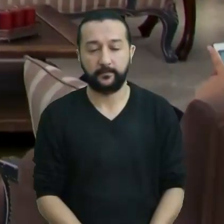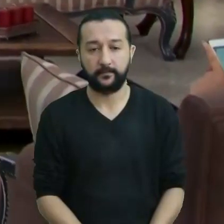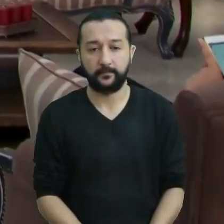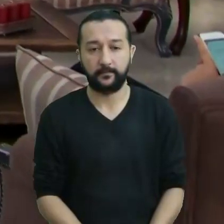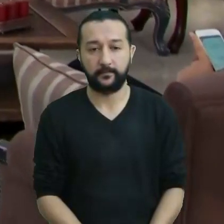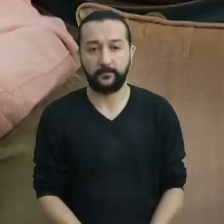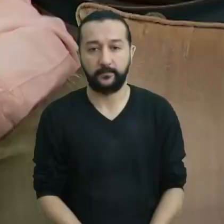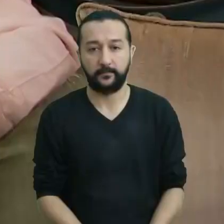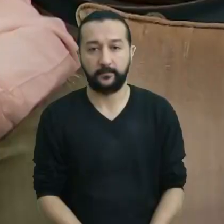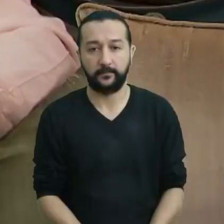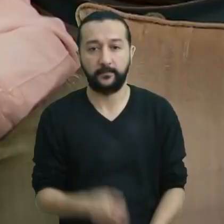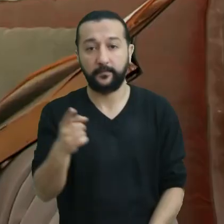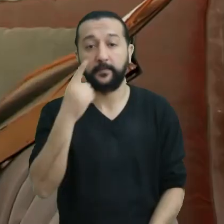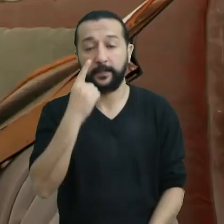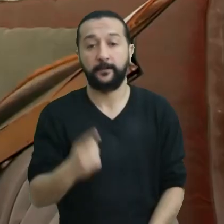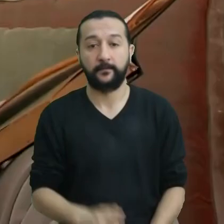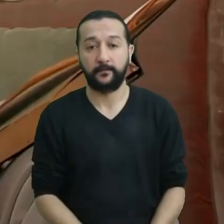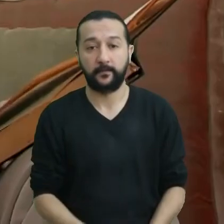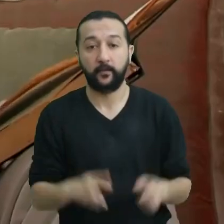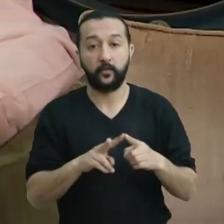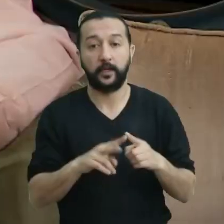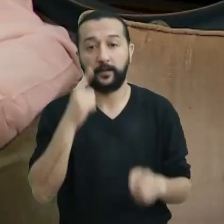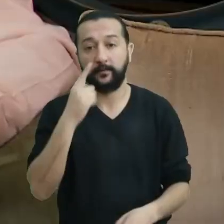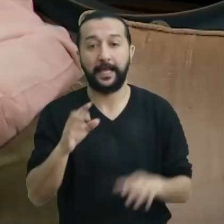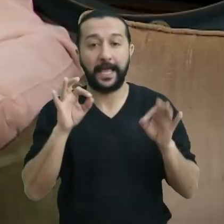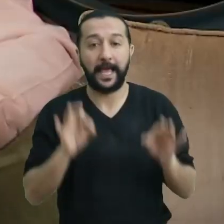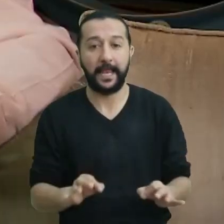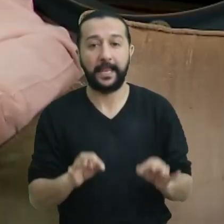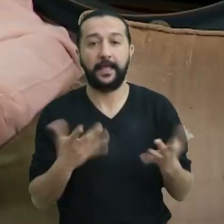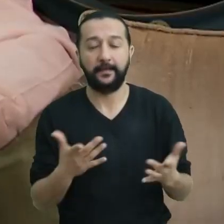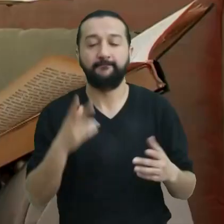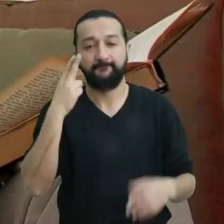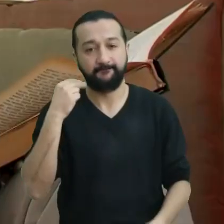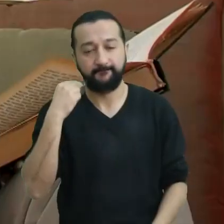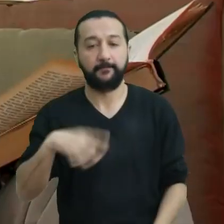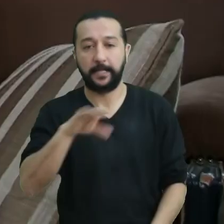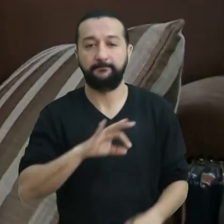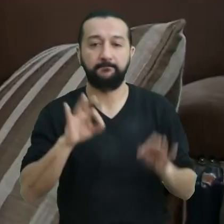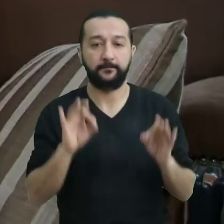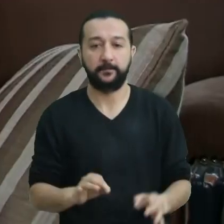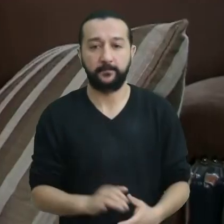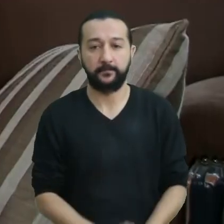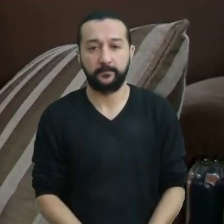Rüyam karşıki kanepede telefonuyla meşgul. Hala asayiş be Kemal Nurhan.